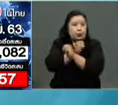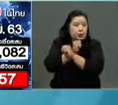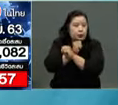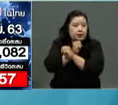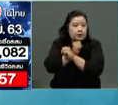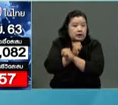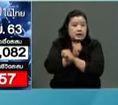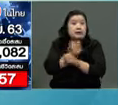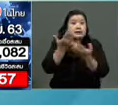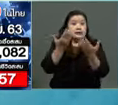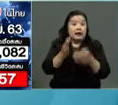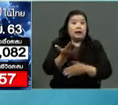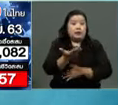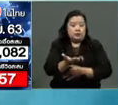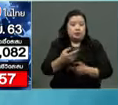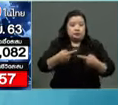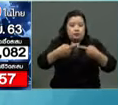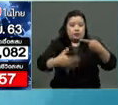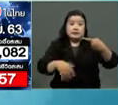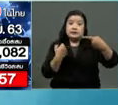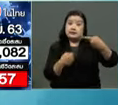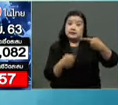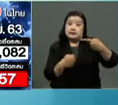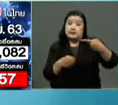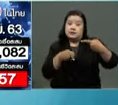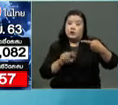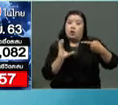คนนะครับมาดูเป็นภาพแนวโน้มครับเห็นกราฟนี้แล้วก็จะเห็นแนวโน้มนะครับยังพุ่งขึ้นอยู่ตลอดเลยนะครับดูปลายทางของผู้ป่วยใหม่ที่เป็นเส้นสีน้ำเงินเนี่ยนะคะจะเห็นว่าปลายสุดนี่มันพุ่งขึ้นไปข้างบนน่ะนะฮะอันทิศทานี้ยังไม่ถึงยอดภูเขาเลยนะครับลอกของคืนนี้ยังสูงไปเป็นทิศทางเดียวกันอยู่นะครับก็ยังไม่นี่น่าไว้วางใจนะครับแต่มาดูของรายประเทศของทางtop ten